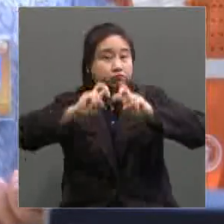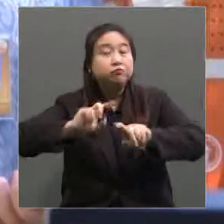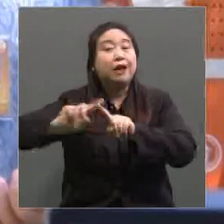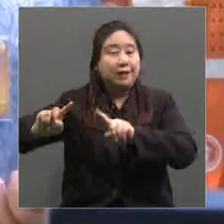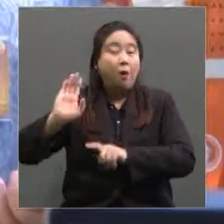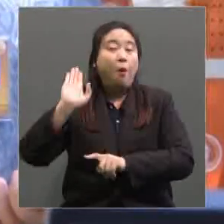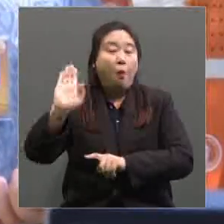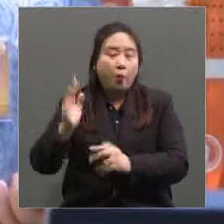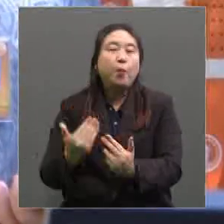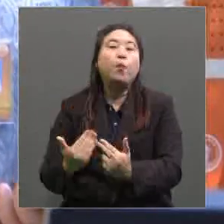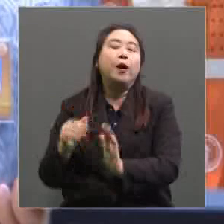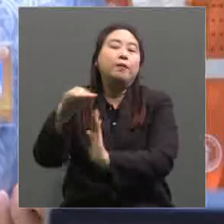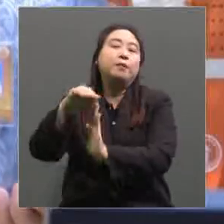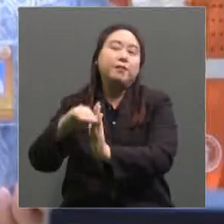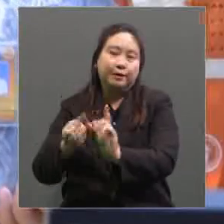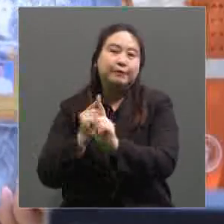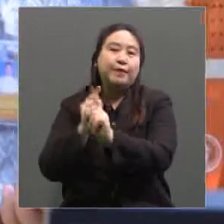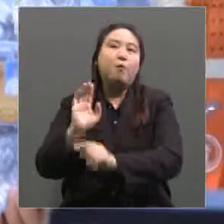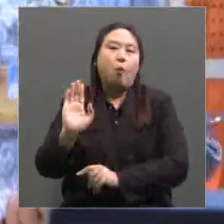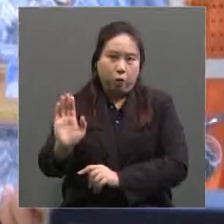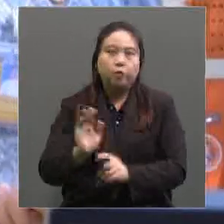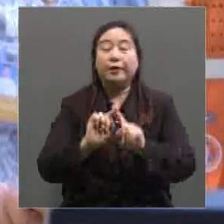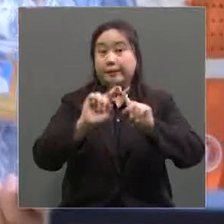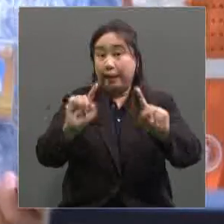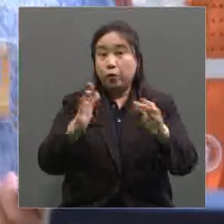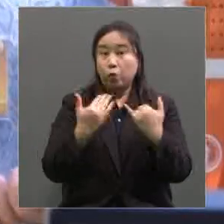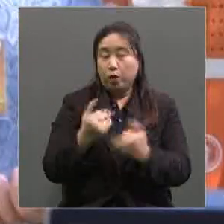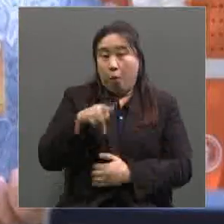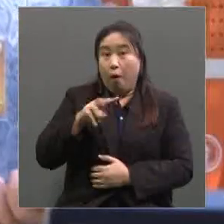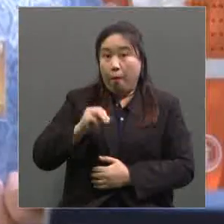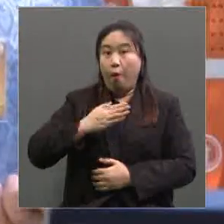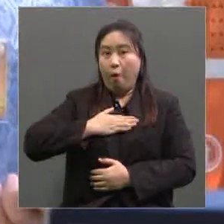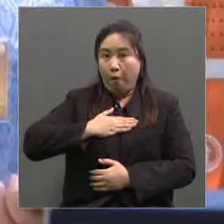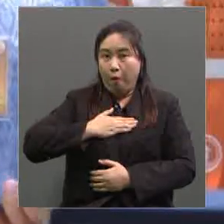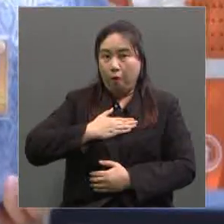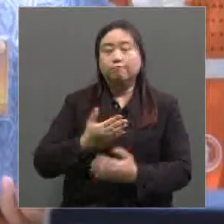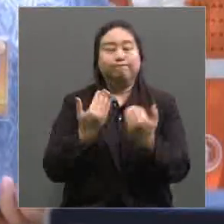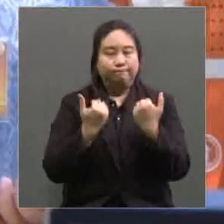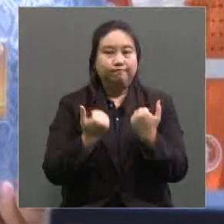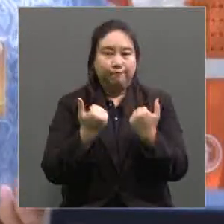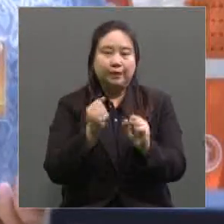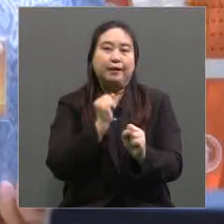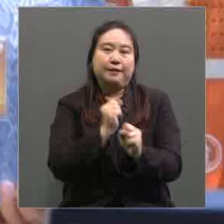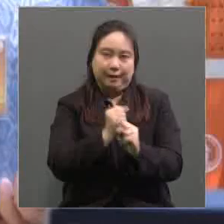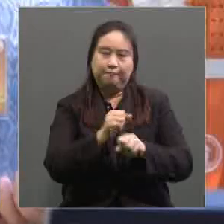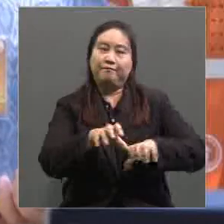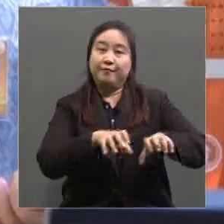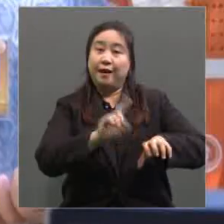ให้เป็นการกระบวนการยุติธรรมที่ดำเนินการไปแต่ในส่วนของพม.นะครับก็คงจะดำเนินการในส่